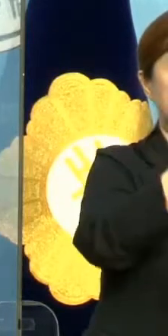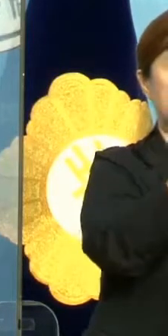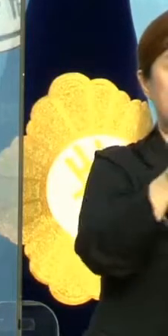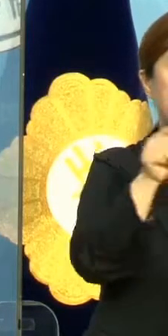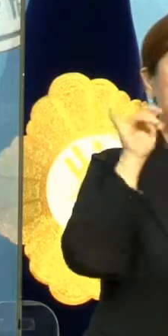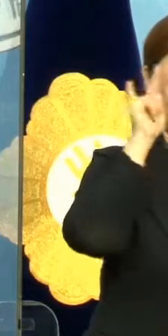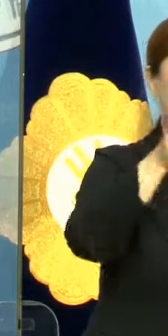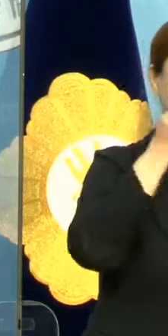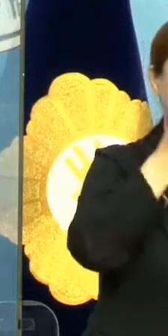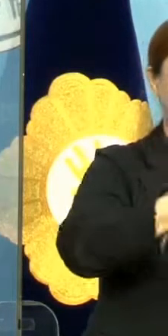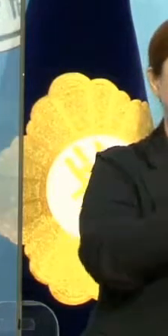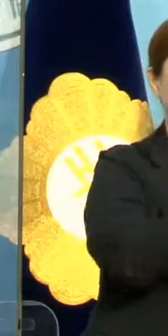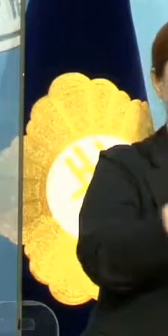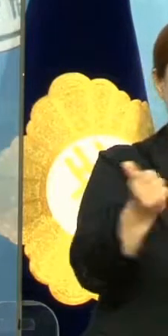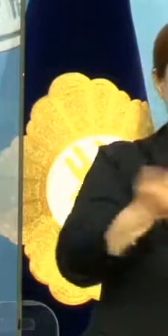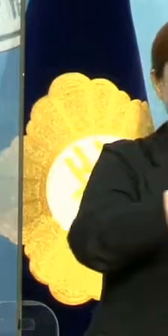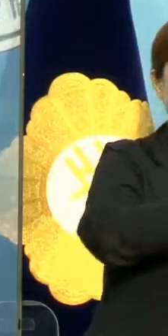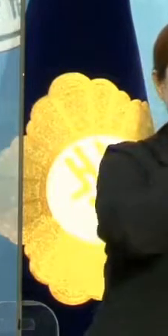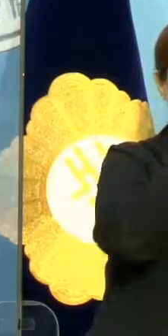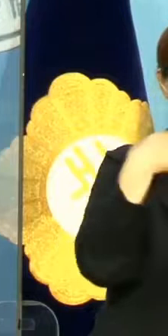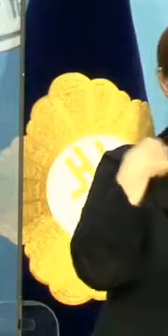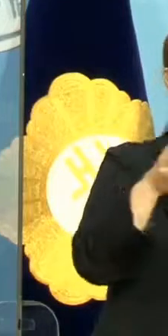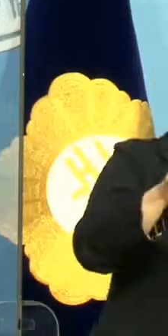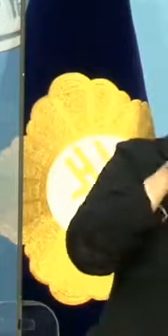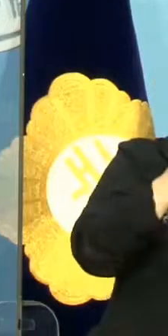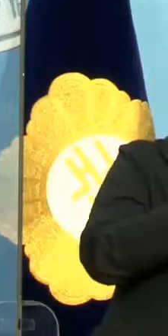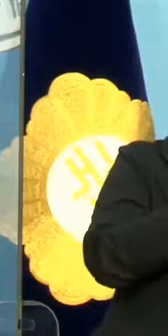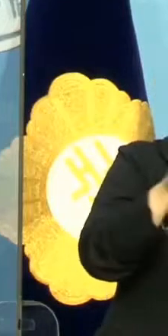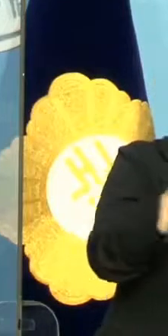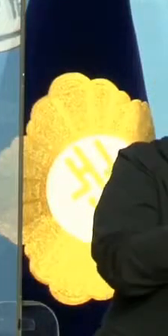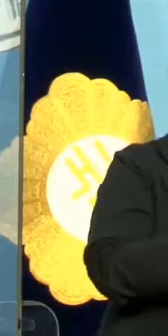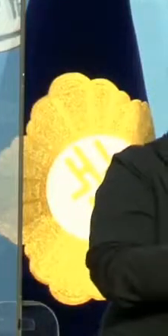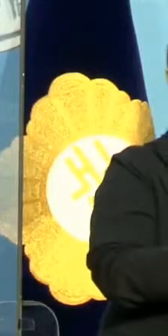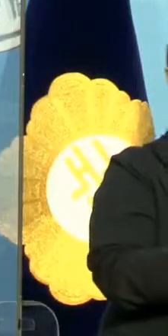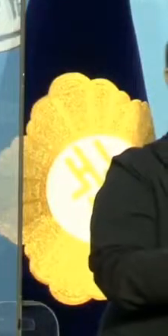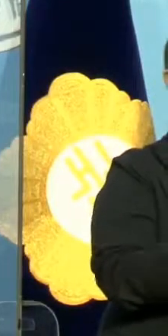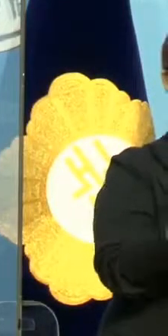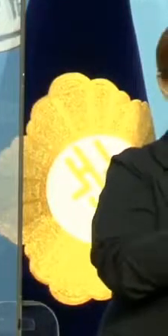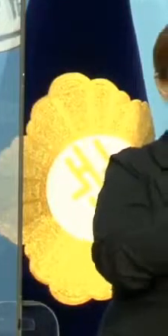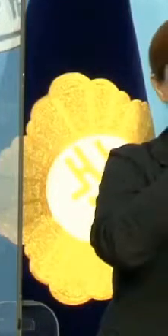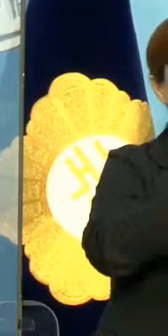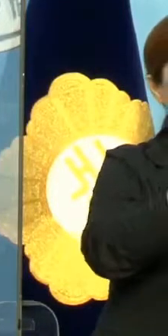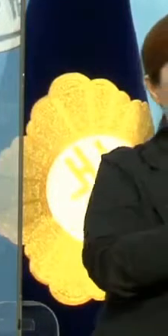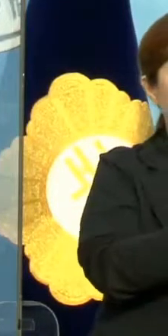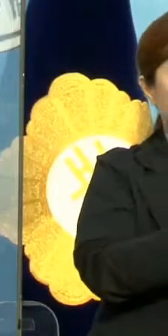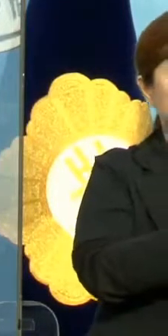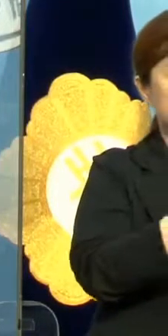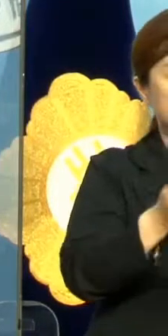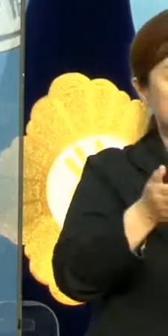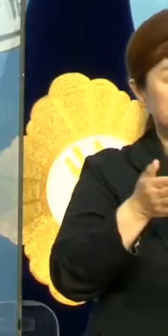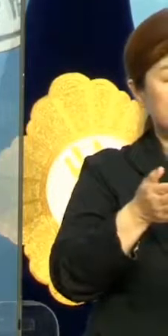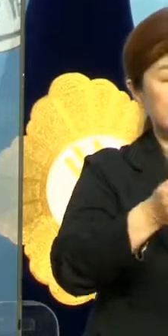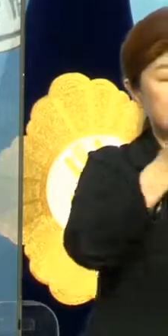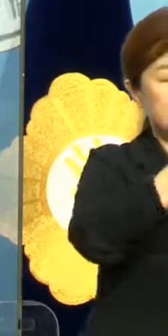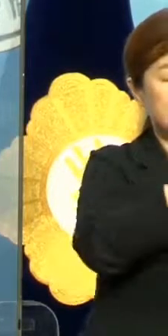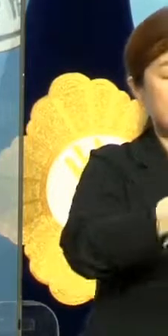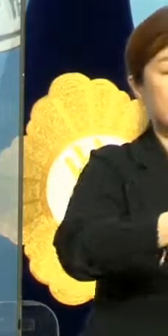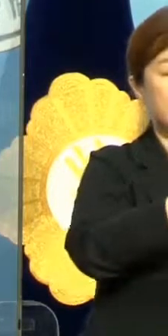행태가 일자리 정부 를 표방하는 문제 인 정부와 민주당의 노선에 부합하는 것인지